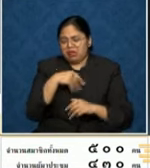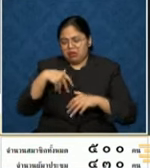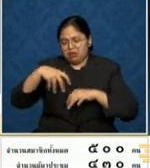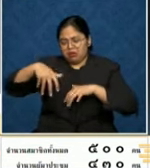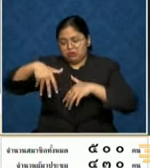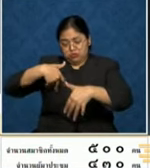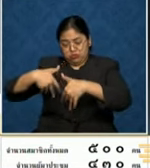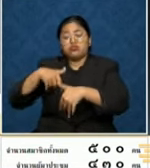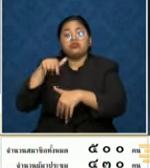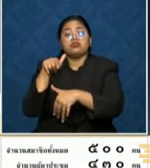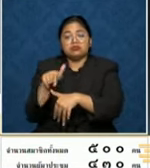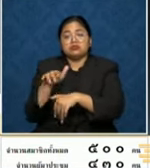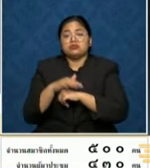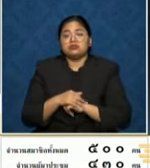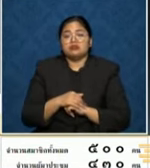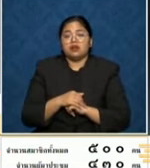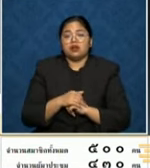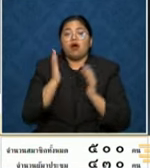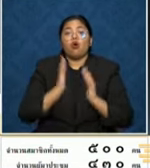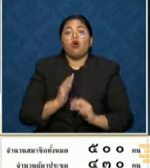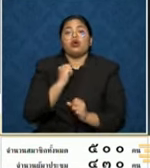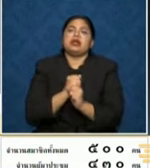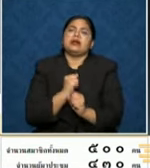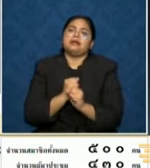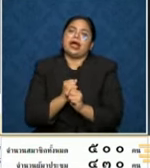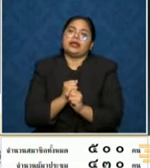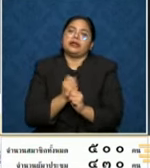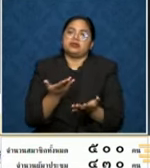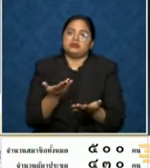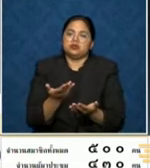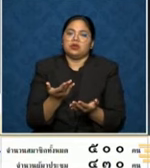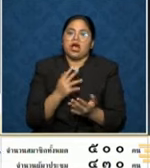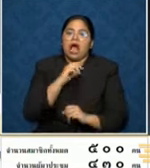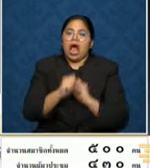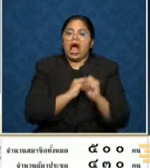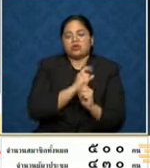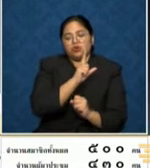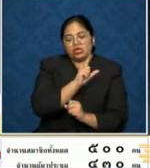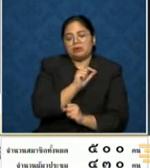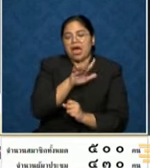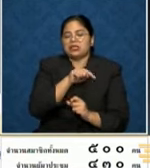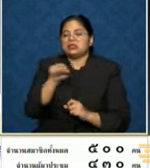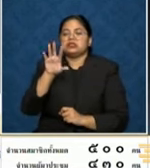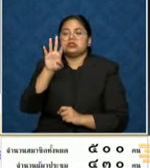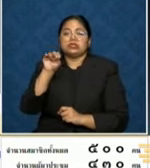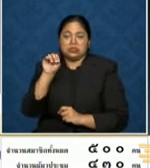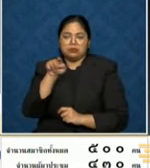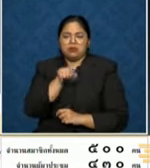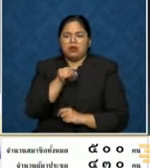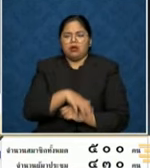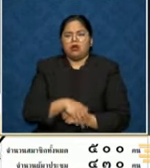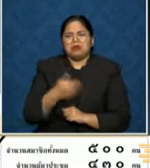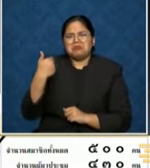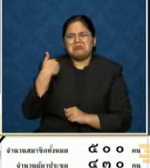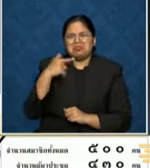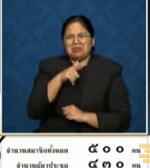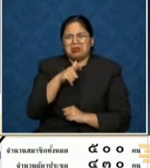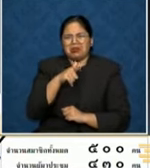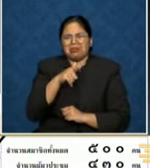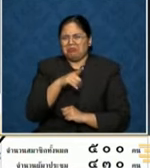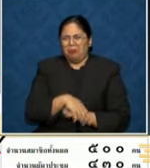คนึงคือภาคในวัยคนทำงานครับท่านประธานครับอายุ 25-40 ปีที่ติดเครดิตบูโร